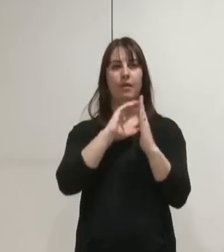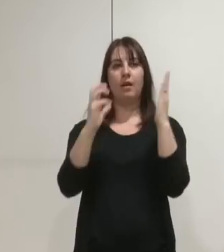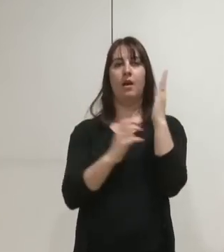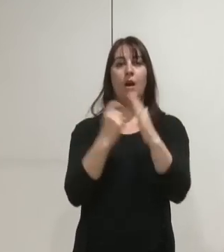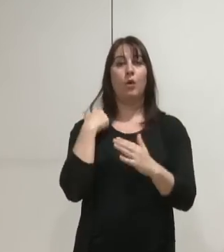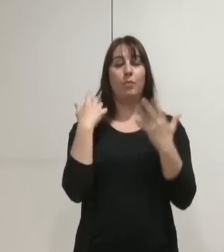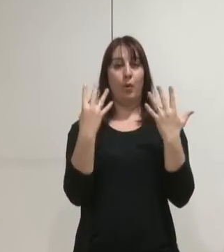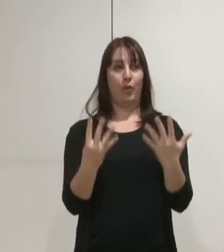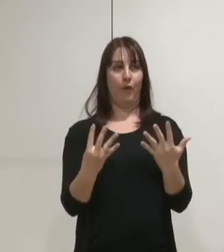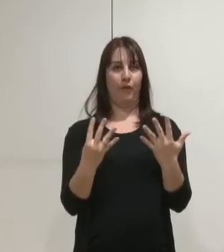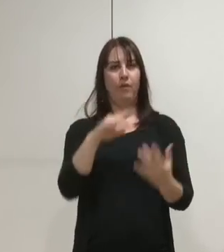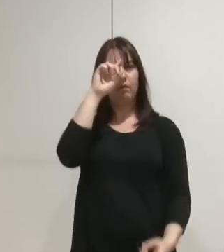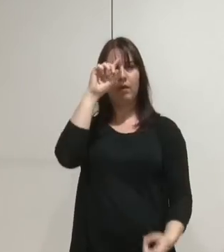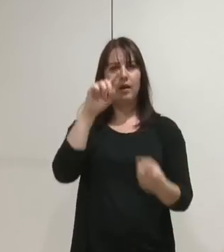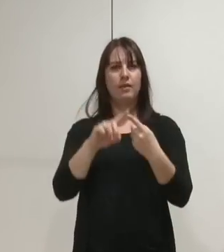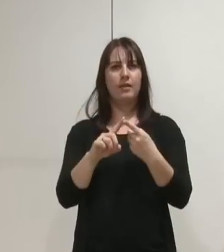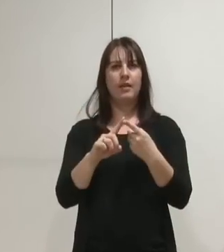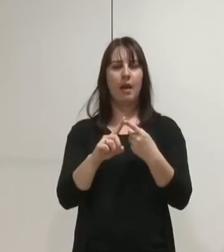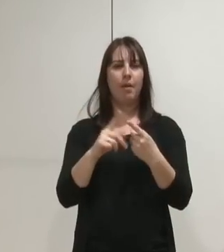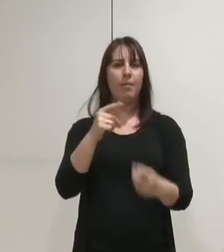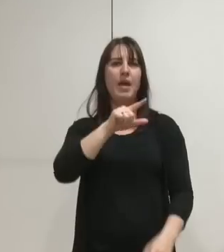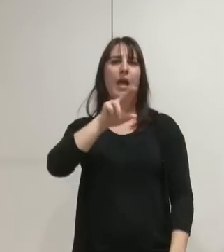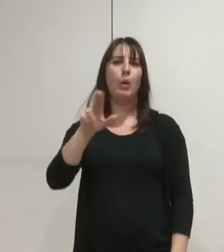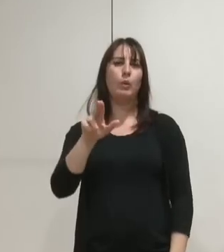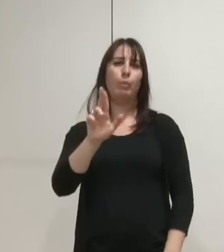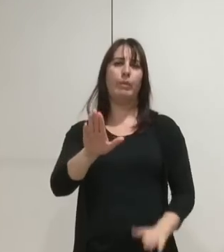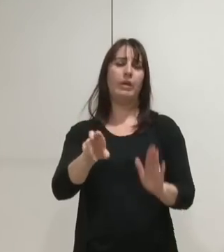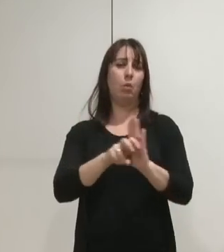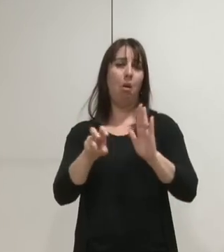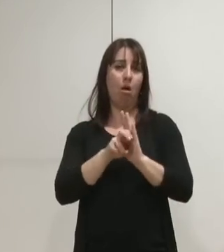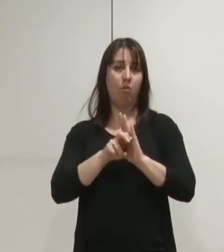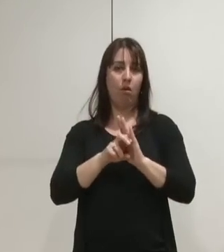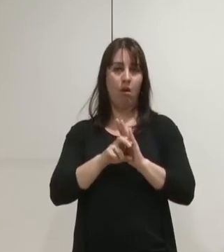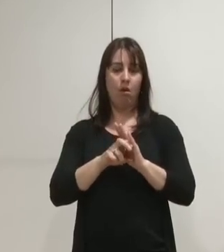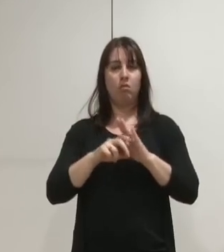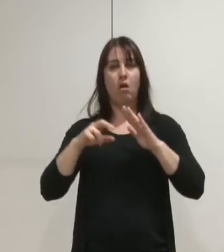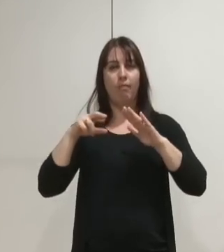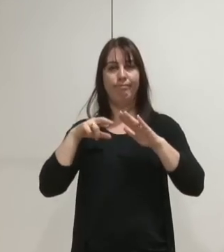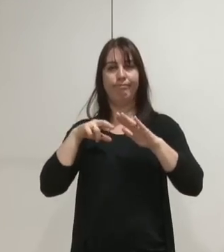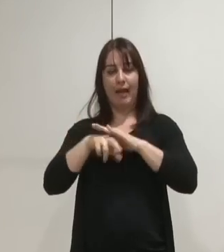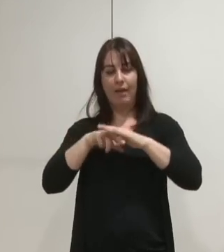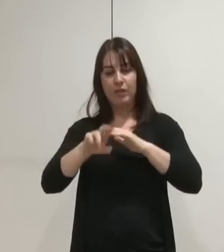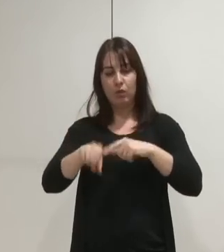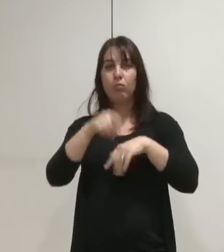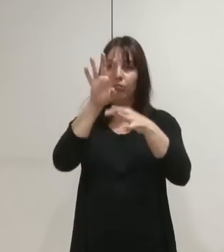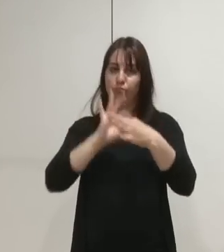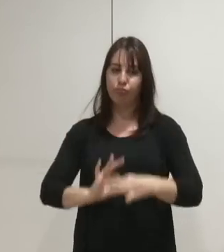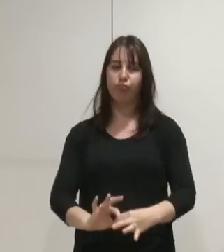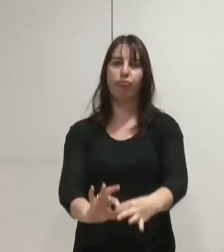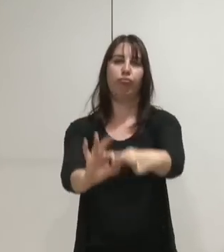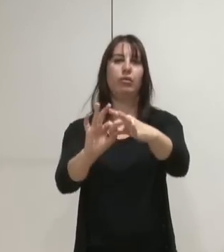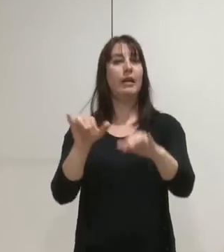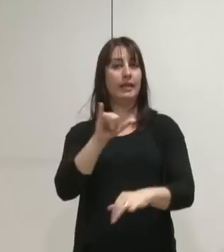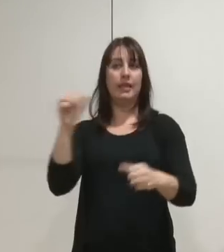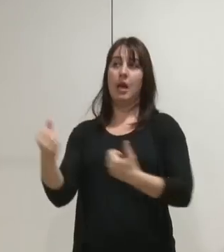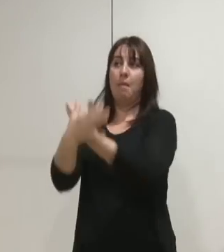9 elle porte sur la révision du plan local d'urbanisme de Grenoble et la poursuite de cette procédure par Grenoble